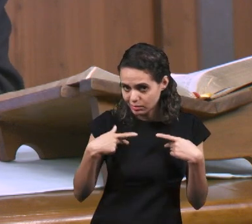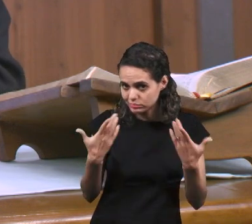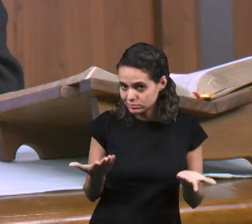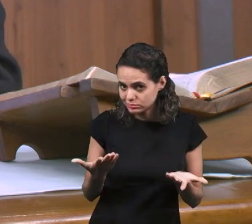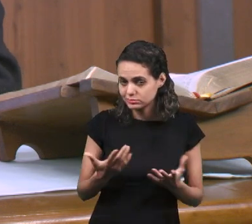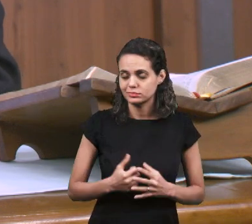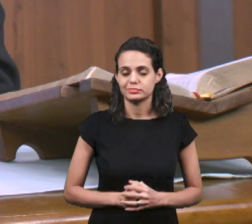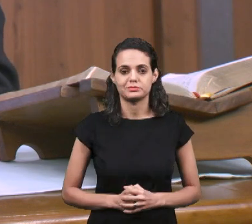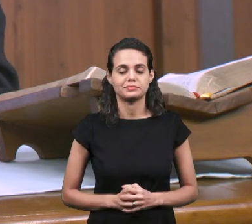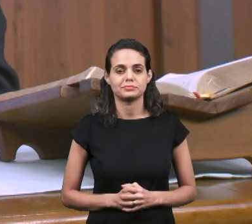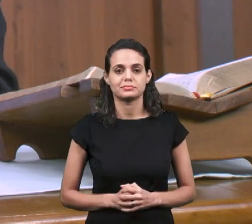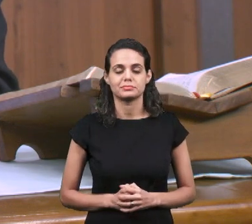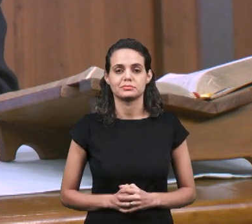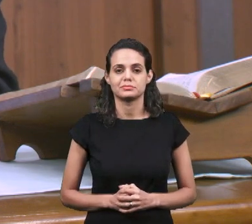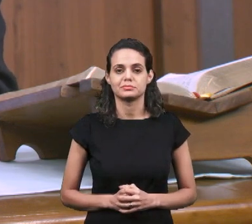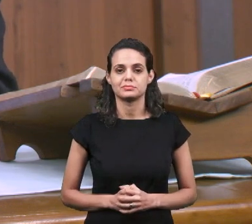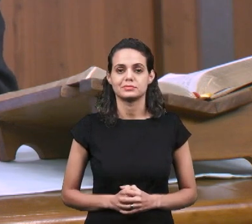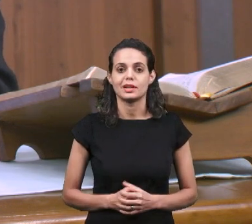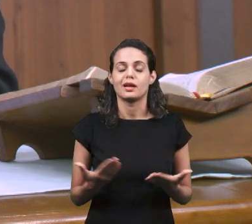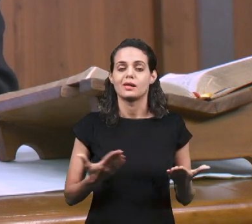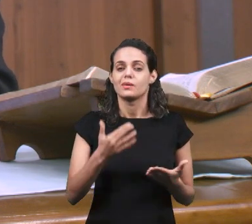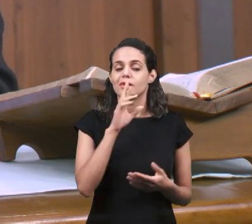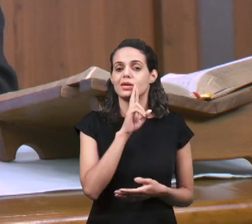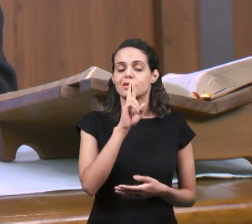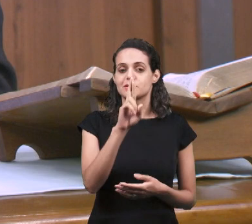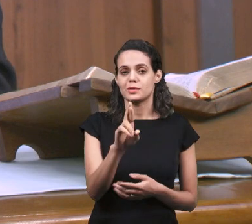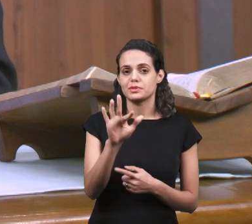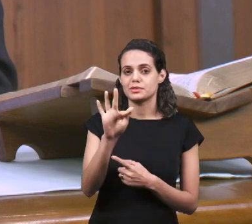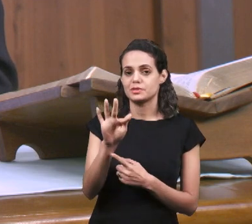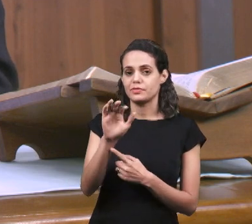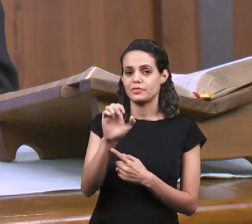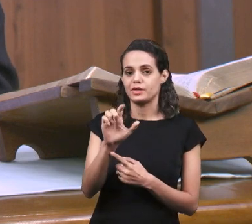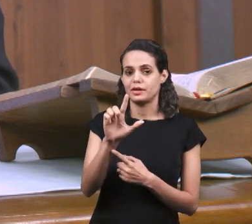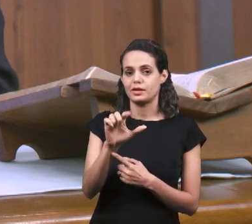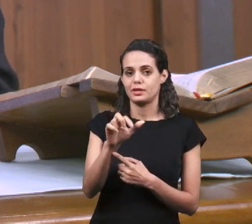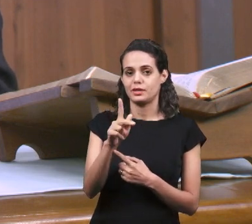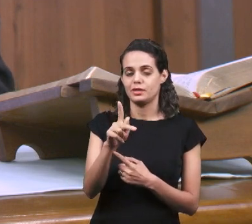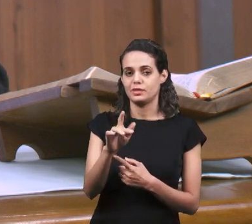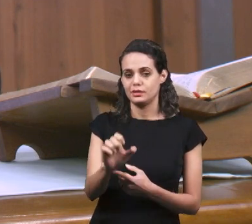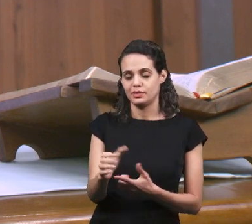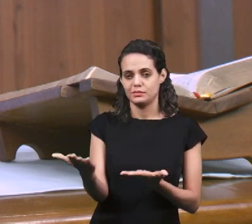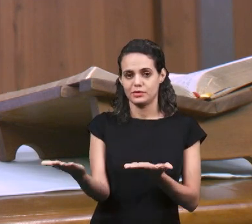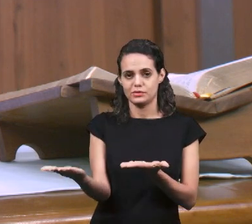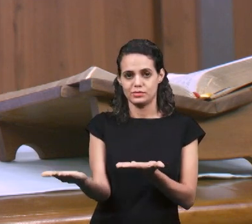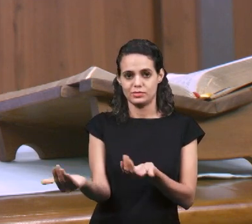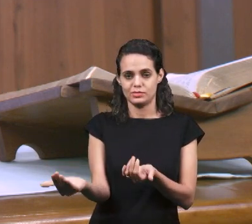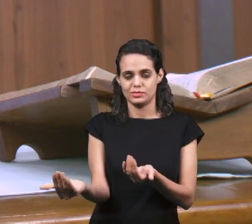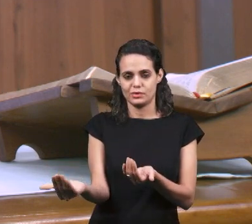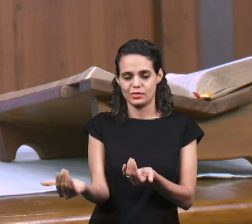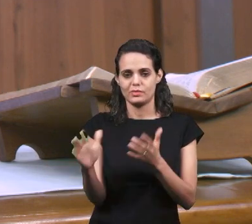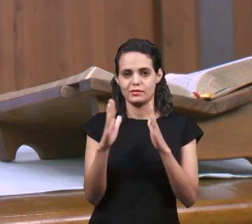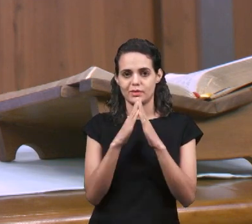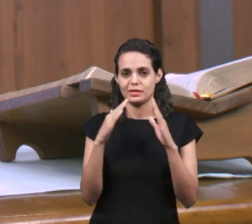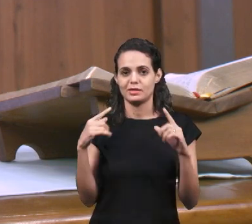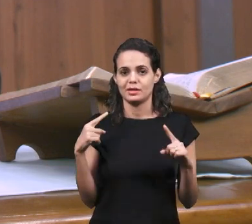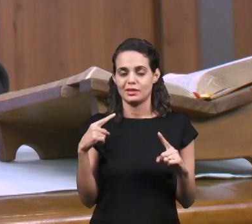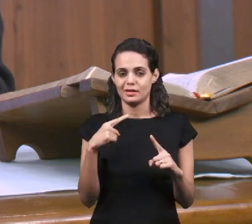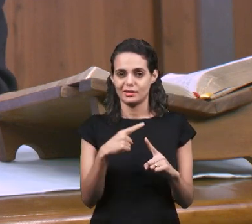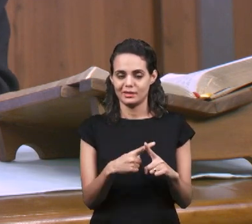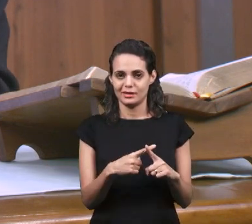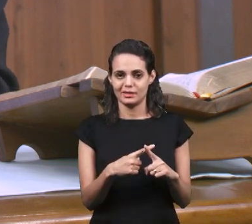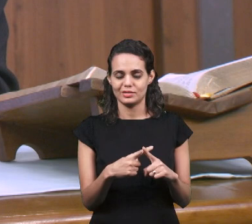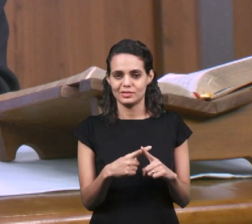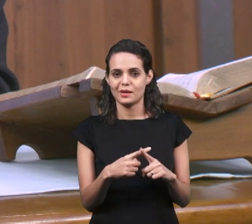Mais celui qui va confirmer la réponse, c'est notre frère Philippe, le groupe de jeunes de notre église à Macapá, la capitale de l'État